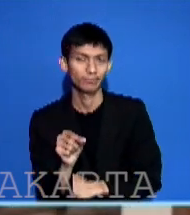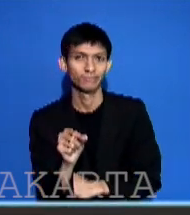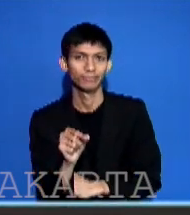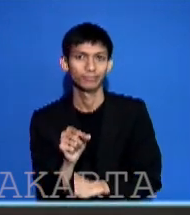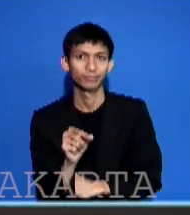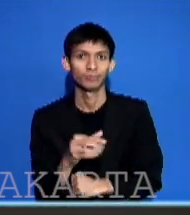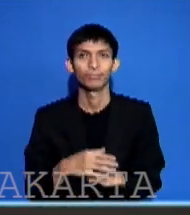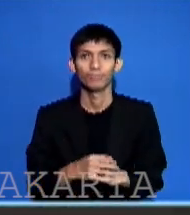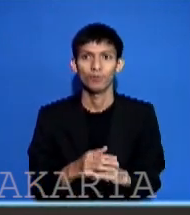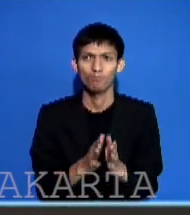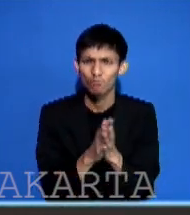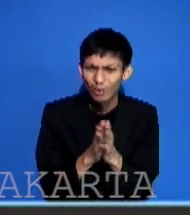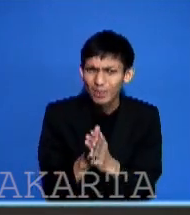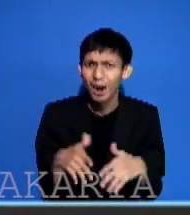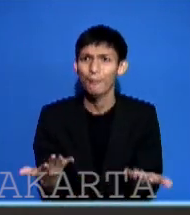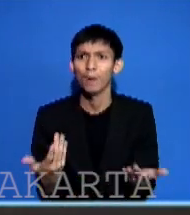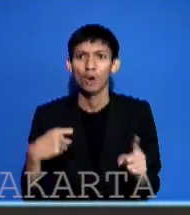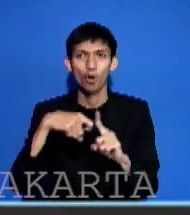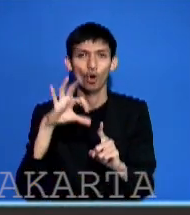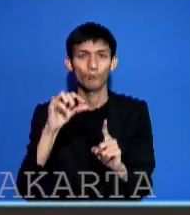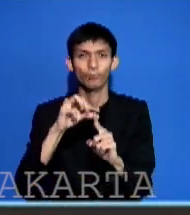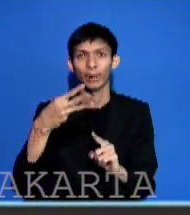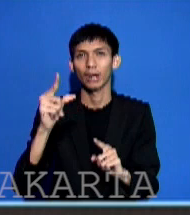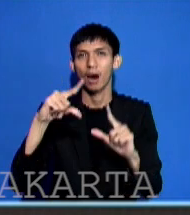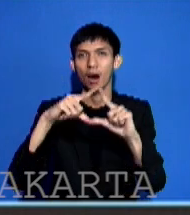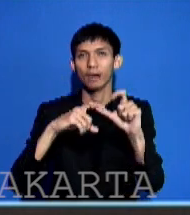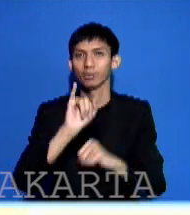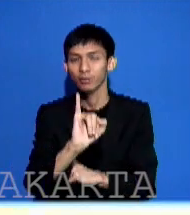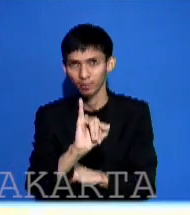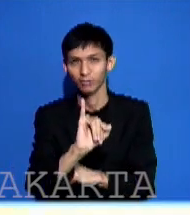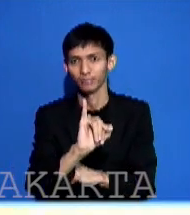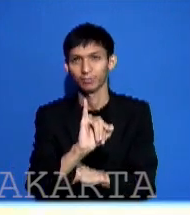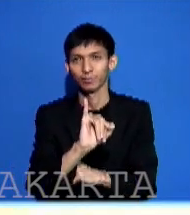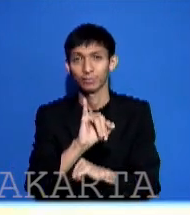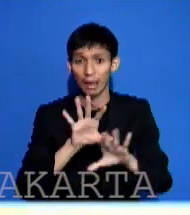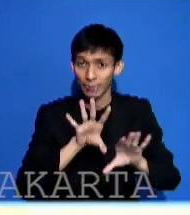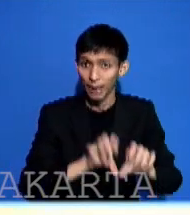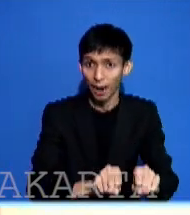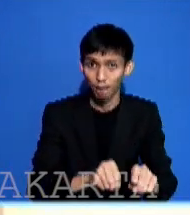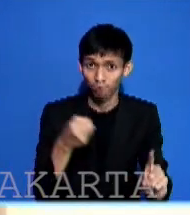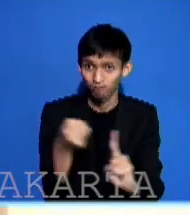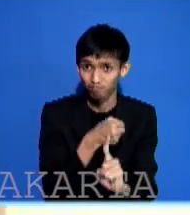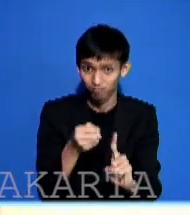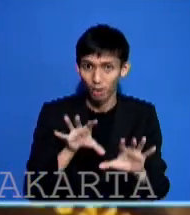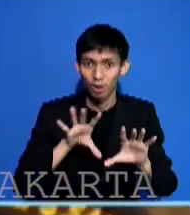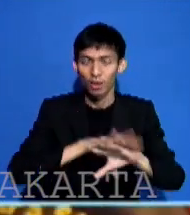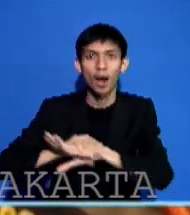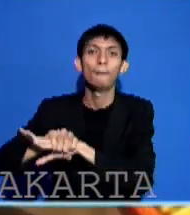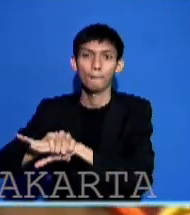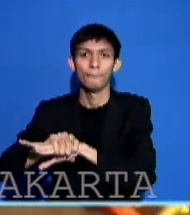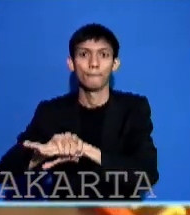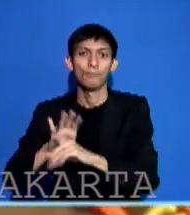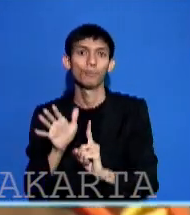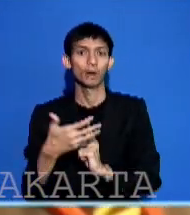Modusnya dengan membuat koperasi fiktif. Korban kemudian dijemput paksa oleh 3 orang suruhan pelaku, lalu disekap di rumah